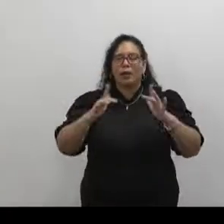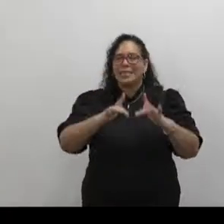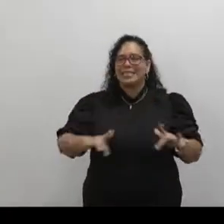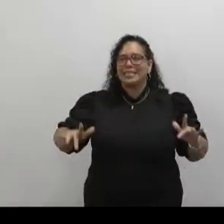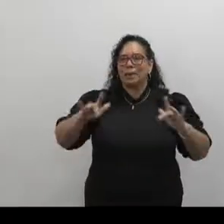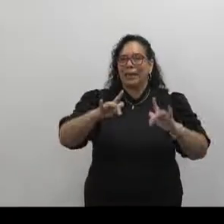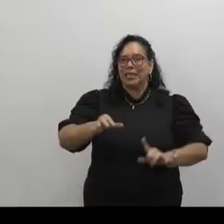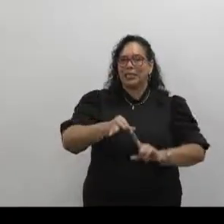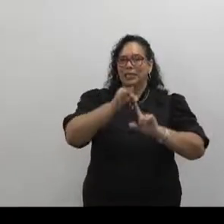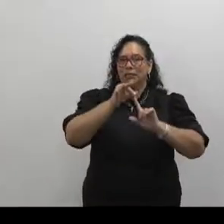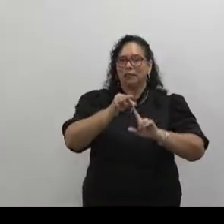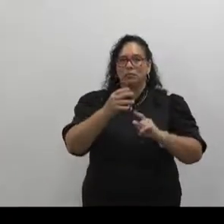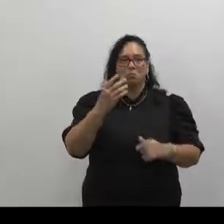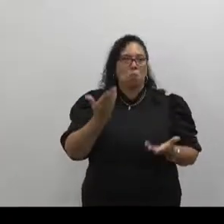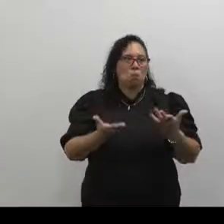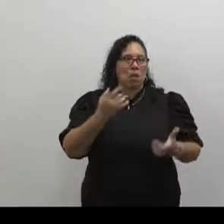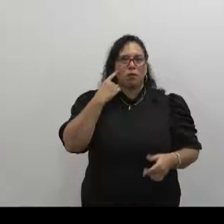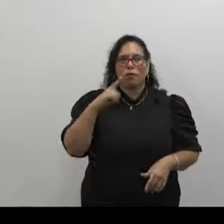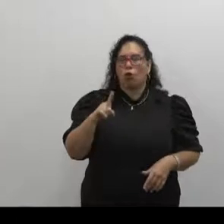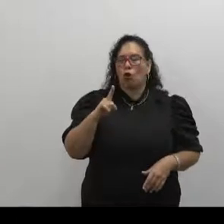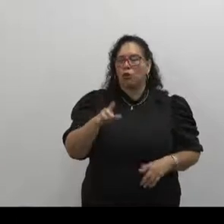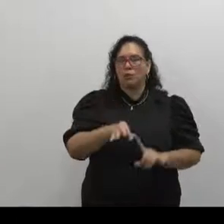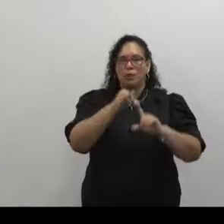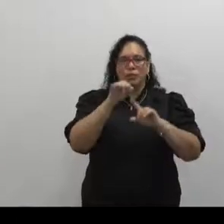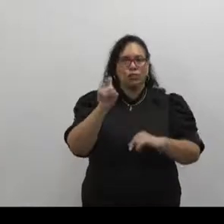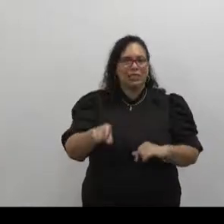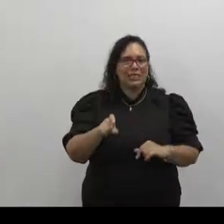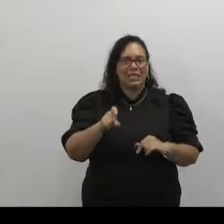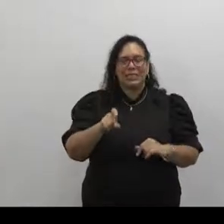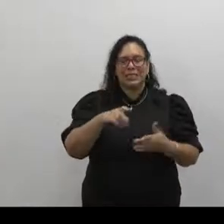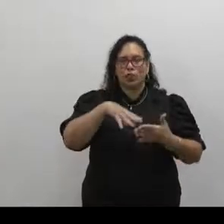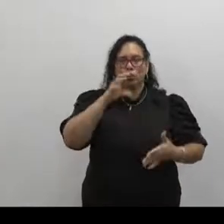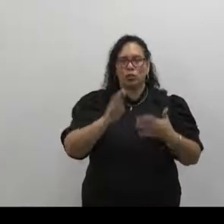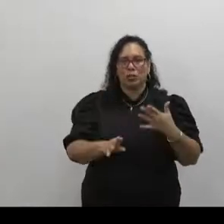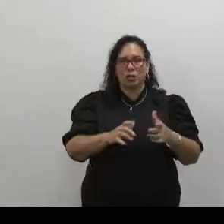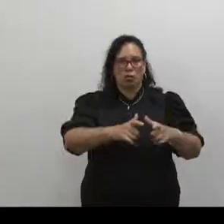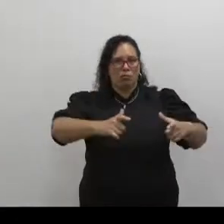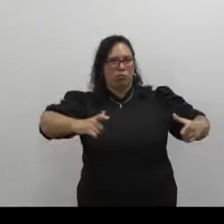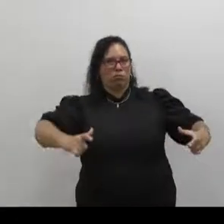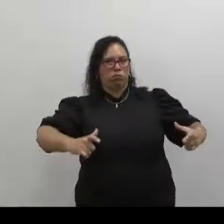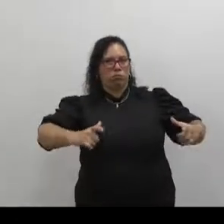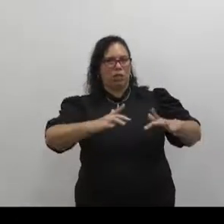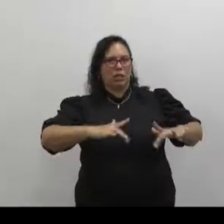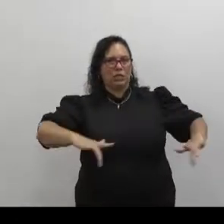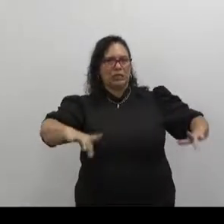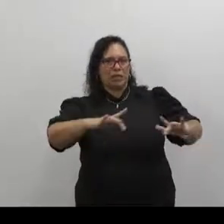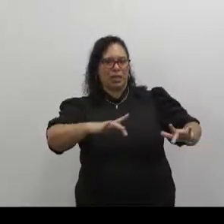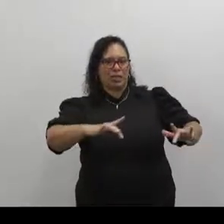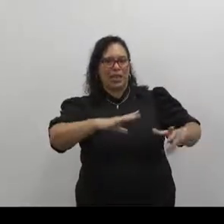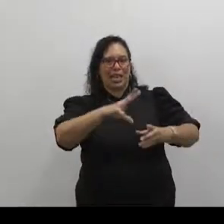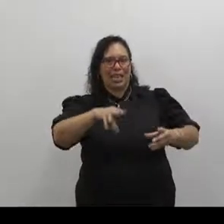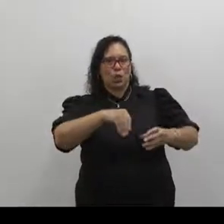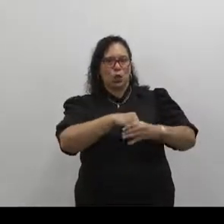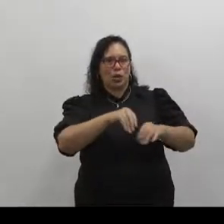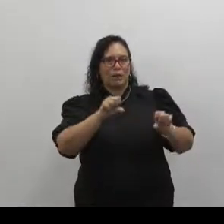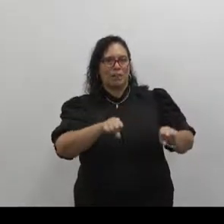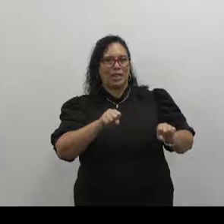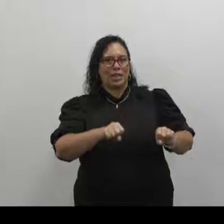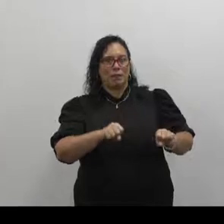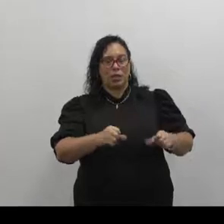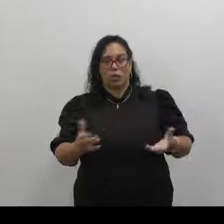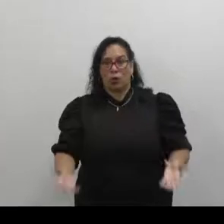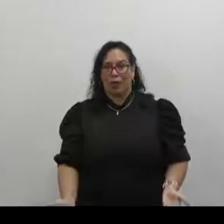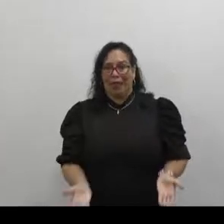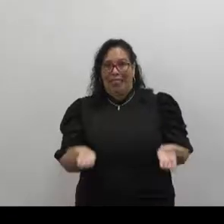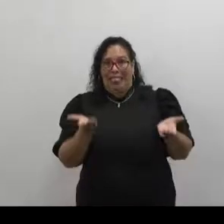đôi chìa cần lại xâm rạp xa miên bí ca rập hiếp vì bố sắp bị cả rập hiệp nâng khí trời ca cần lãnh trả ơn xâm rạp